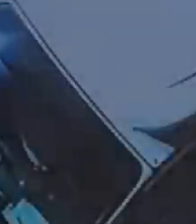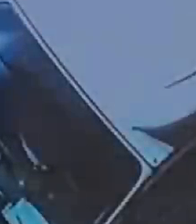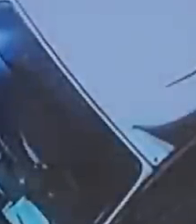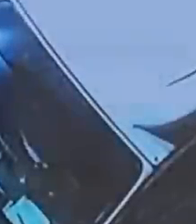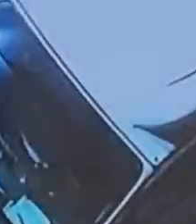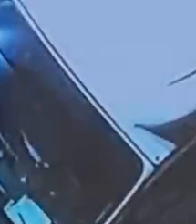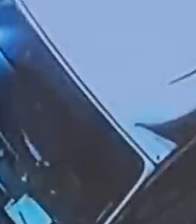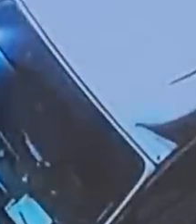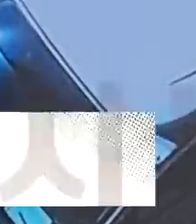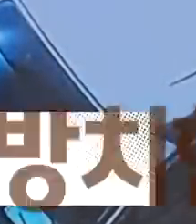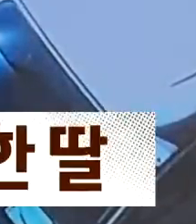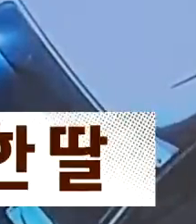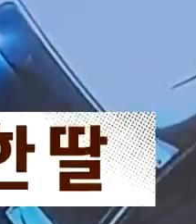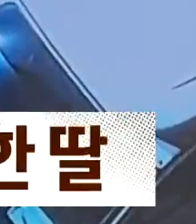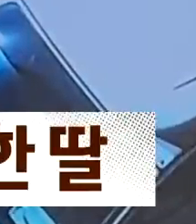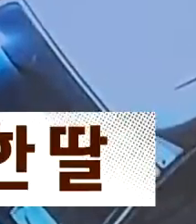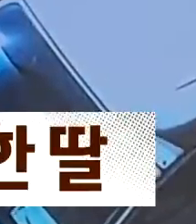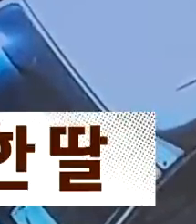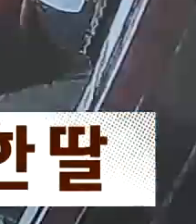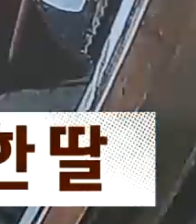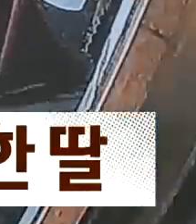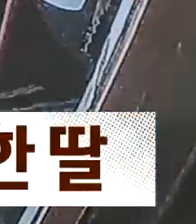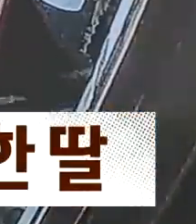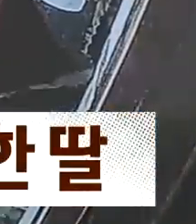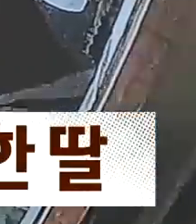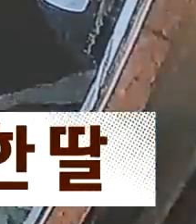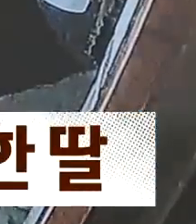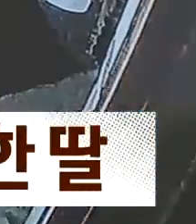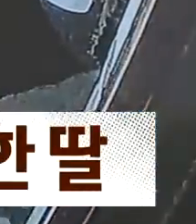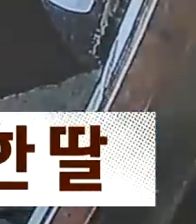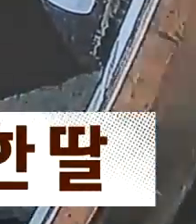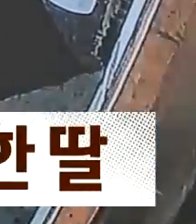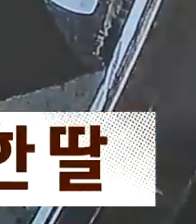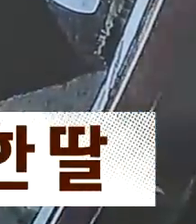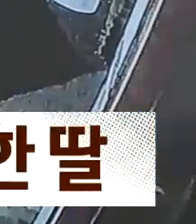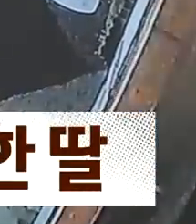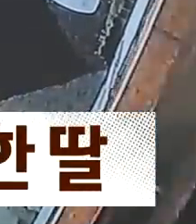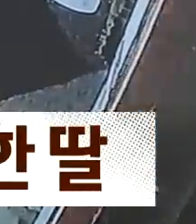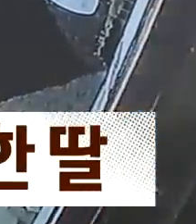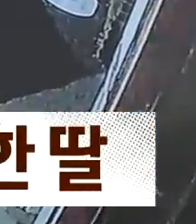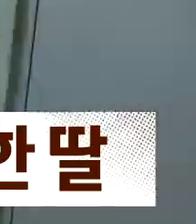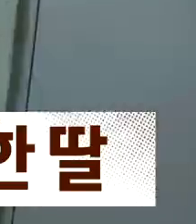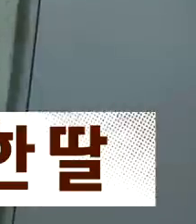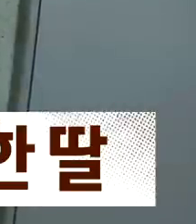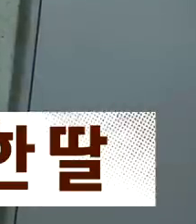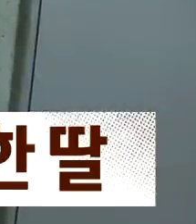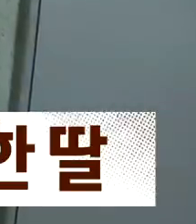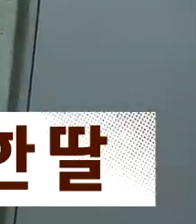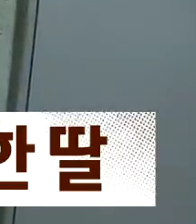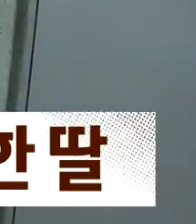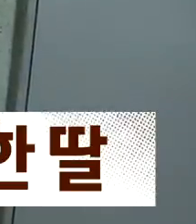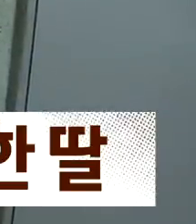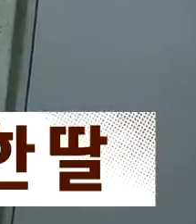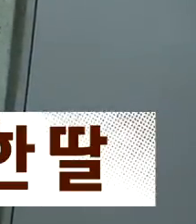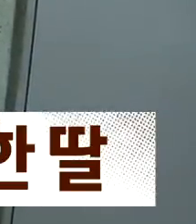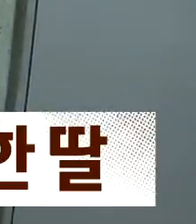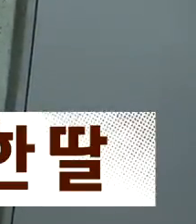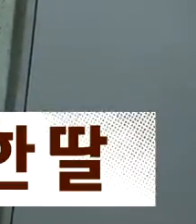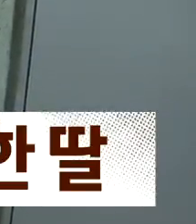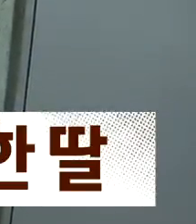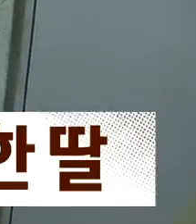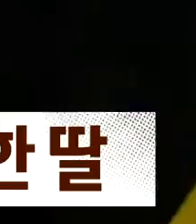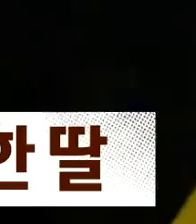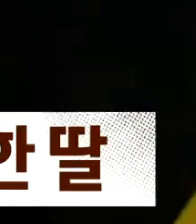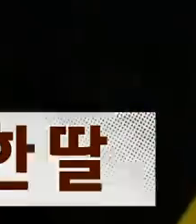40대 딸이 어머니 백골 시신을 집안에 2년 넘게 방치한 혐의를 받고 있습니다. 딸은 사망 신고를 하지 않은 이유로